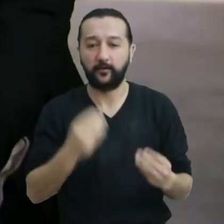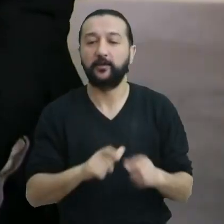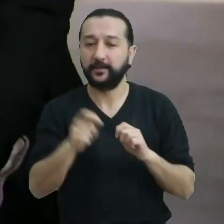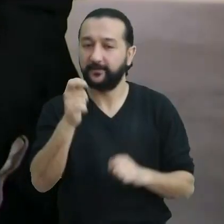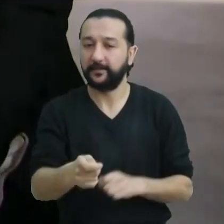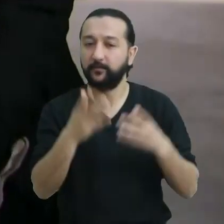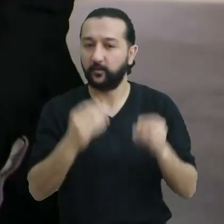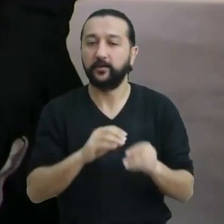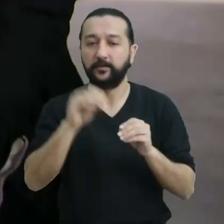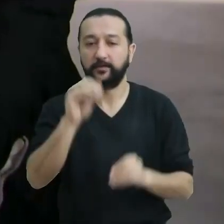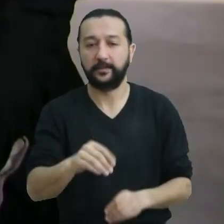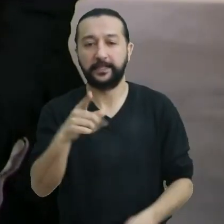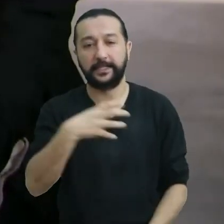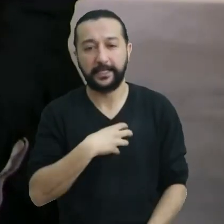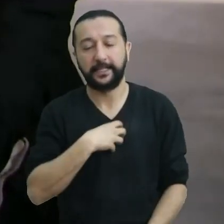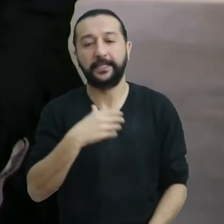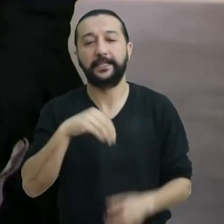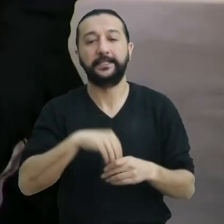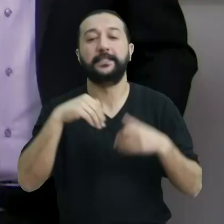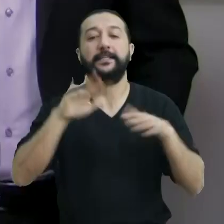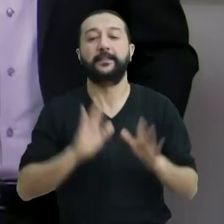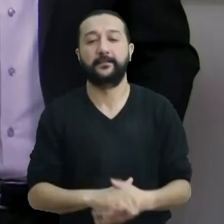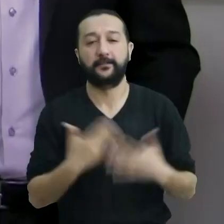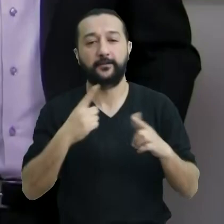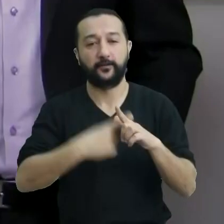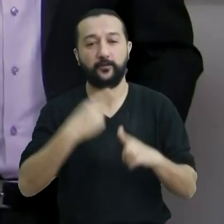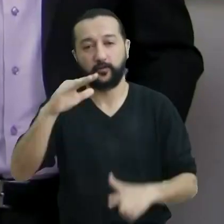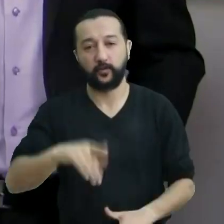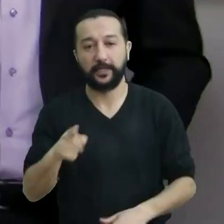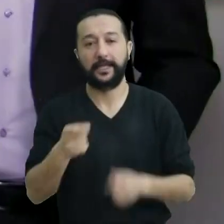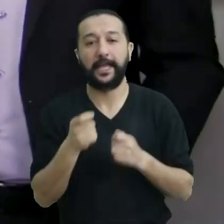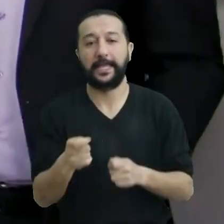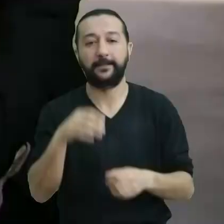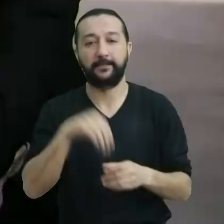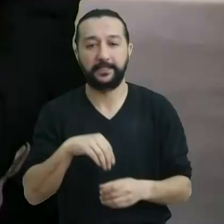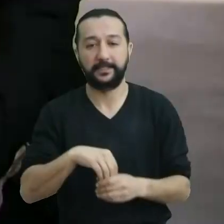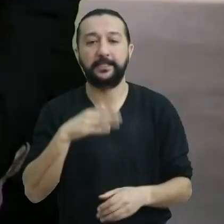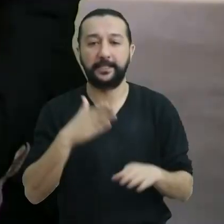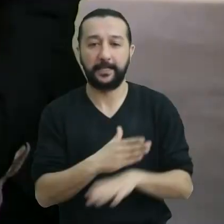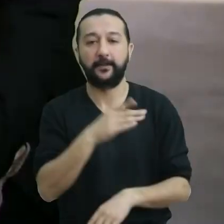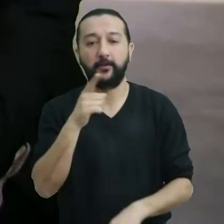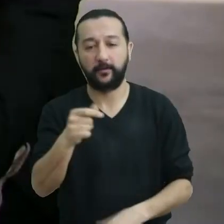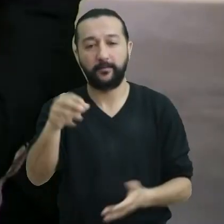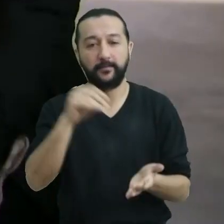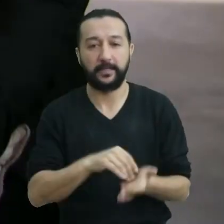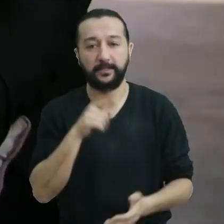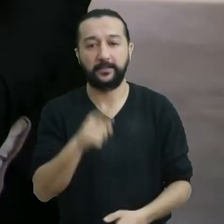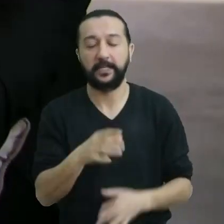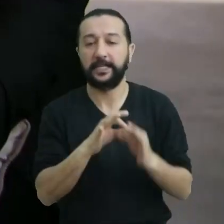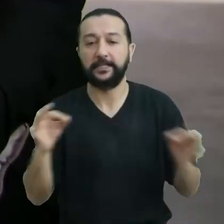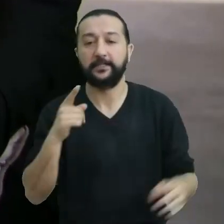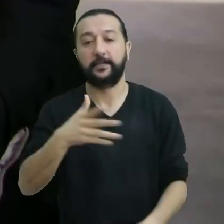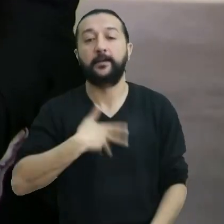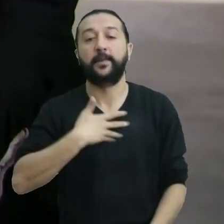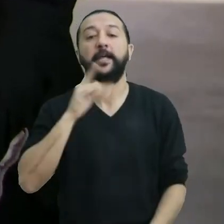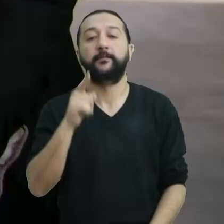ne kadar istersen. Kendi için de, Cüneyt'in eğitimi için gerekli o bahşiş. Hiç merak etme